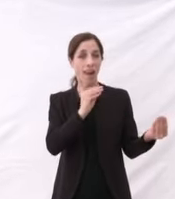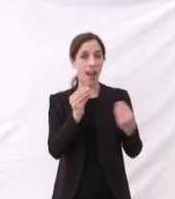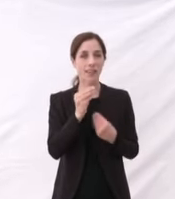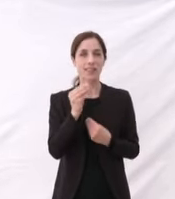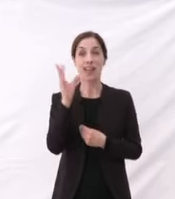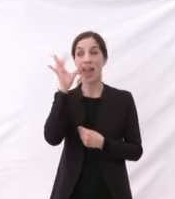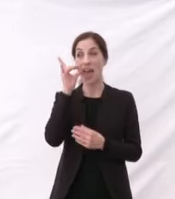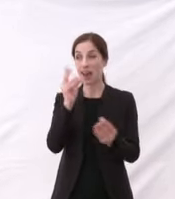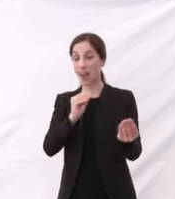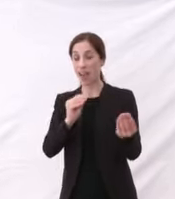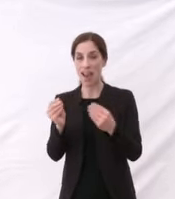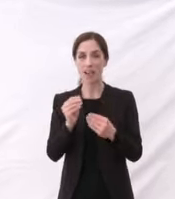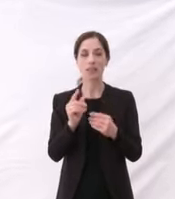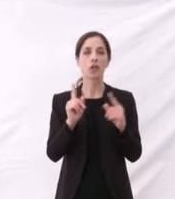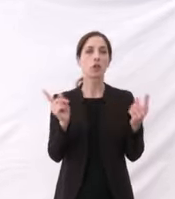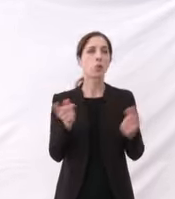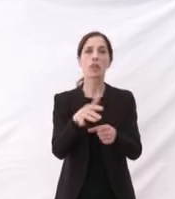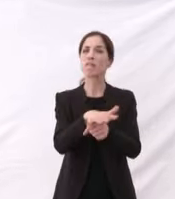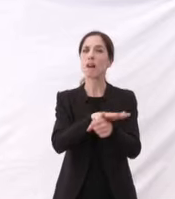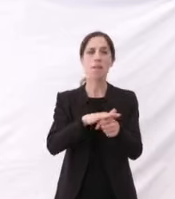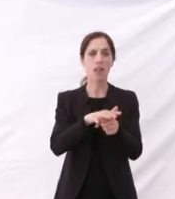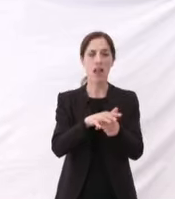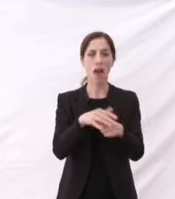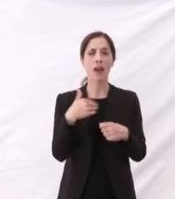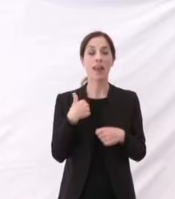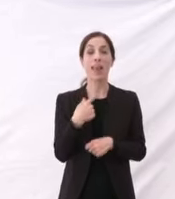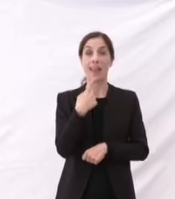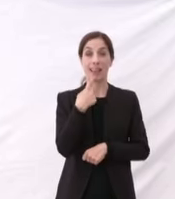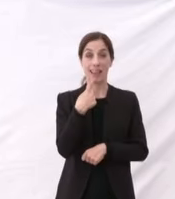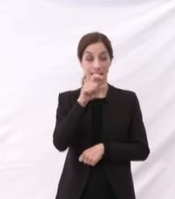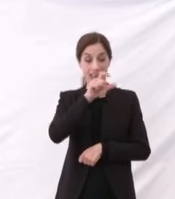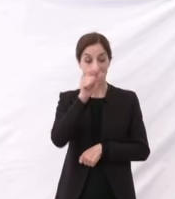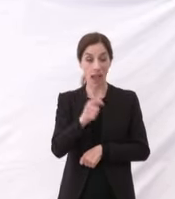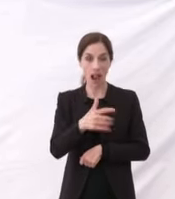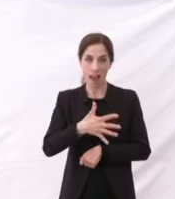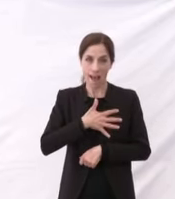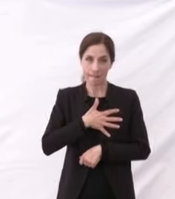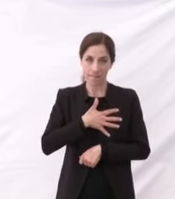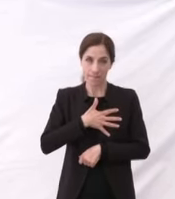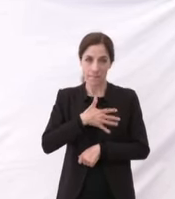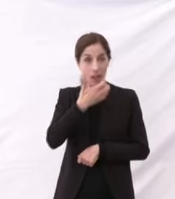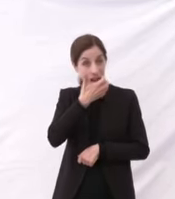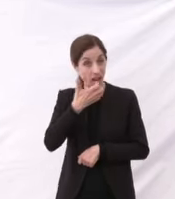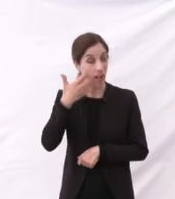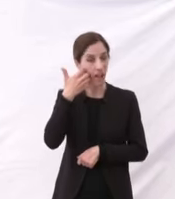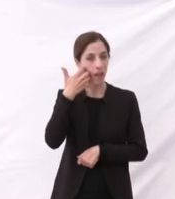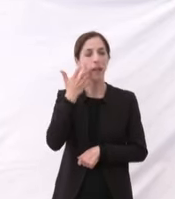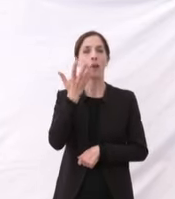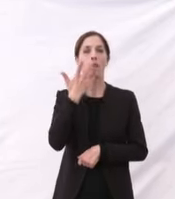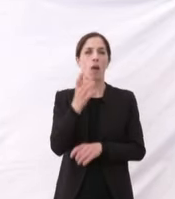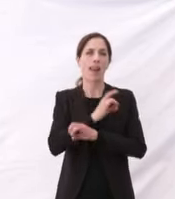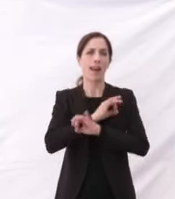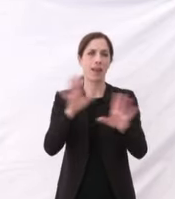tutti voi, chi ama l'Italia la vuole libera.